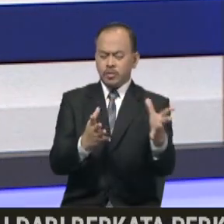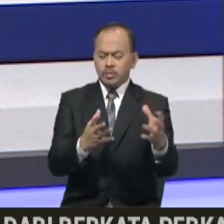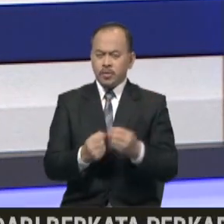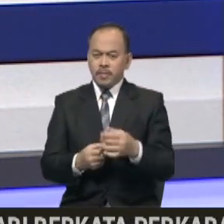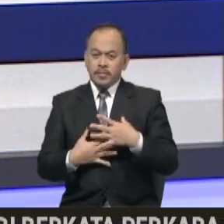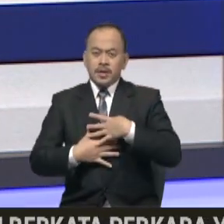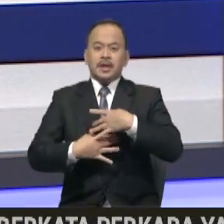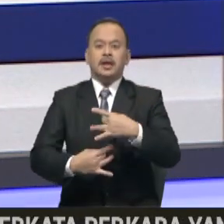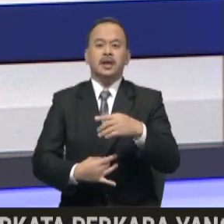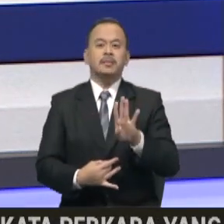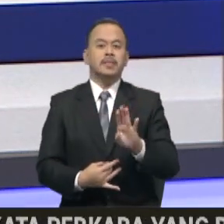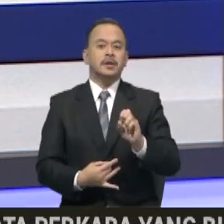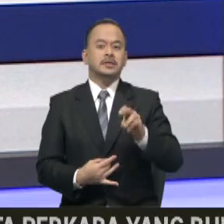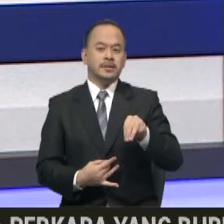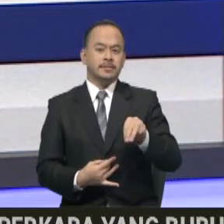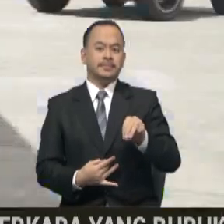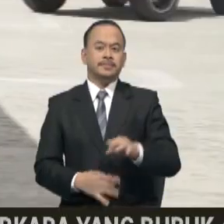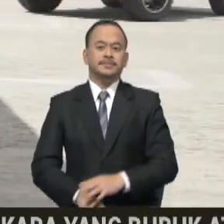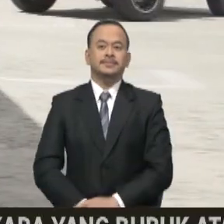dalam ekosistem BSM.